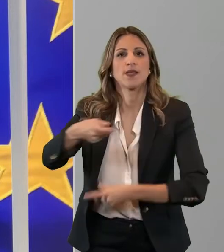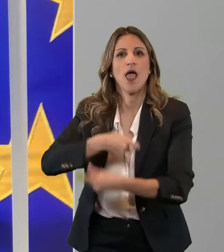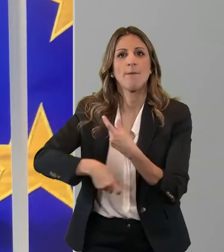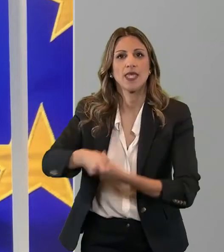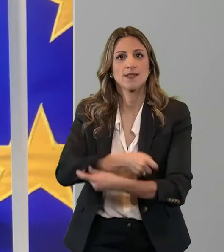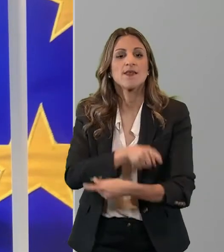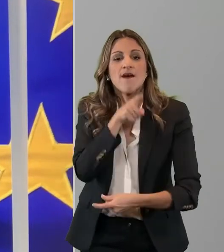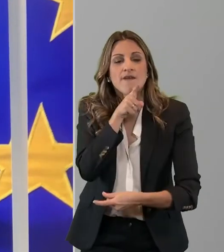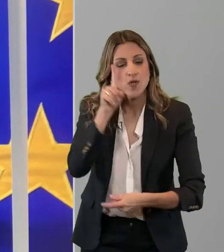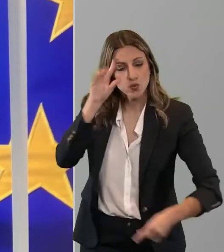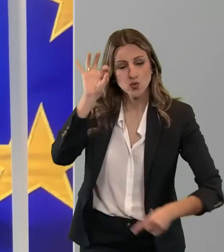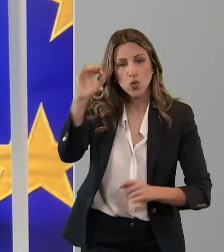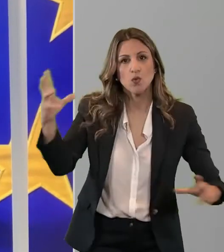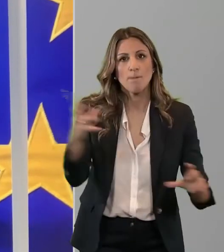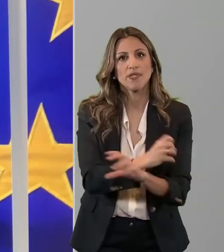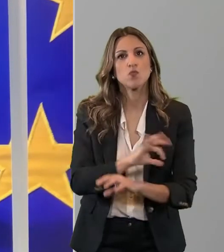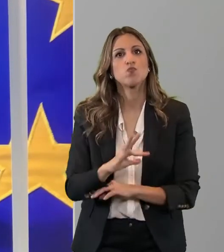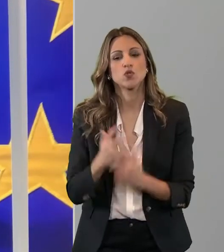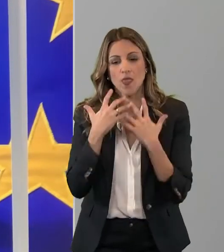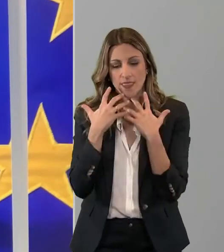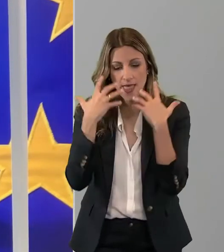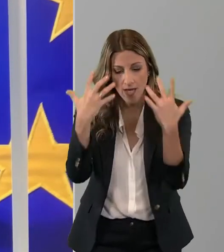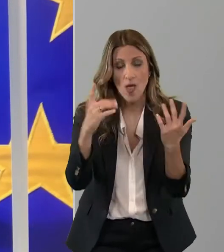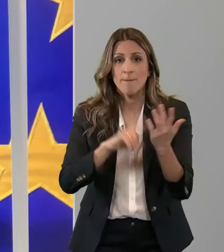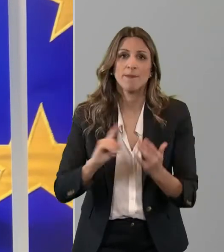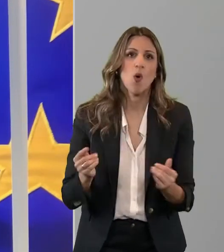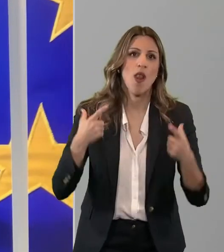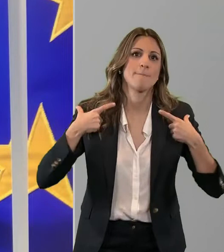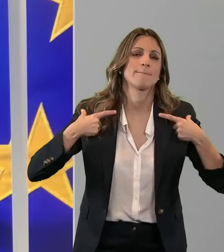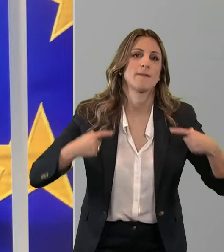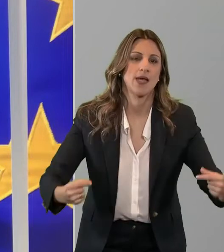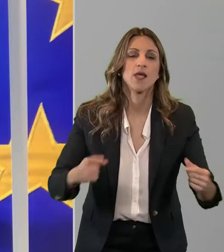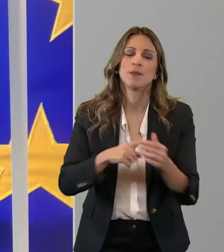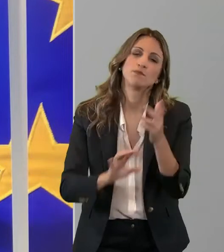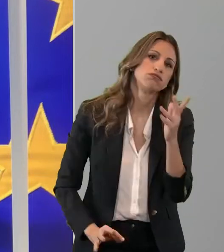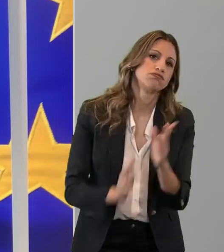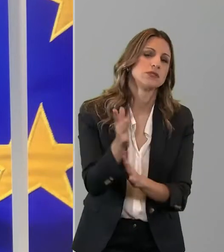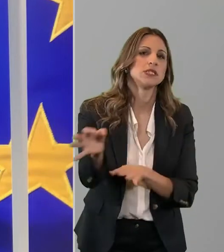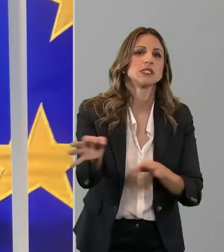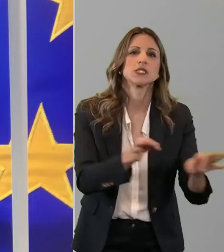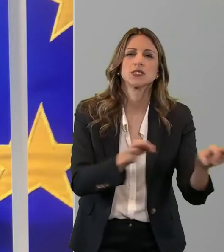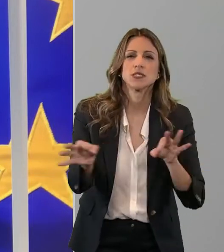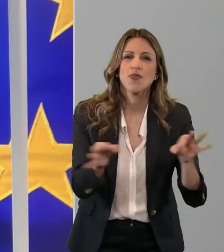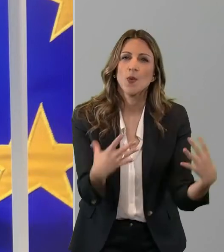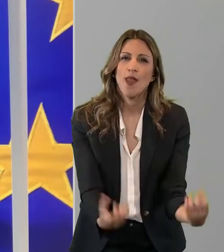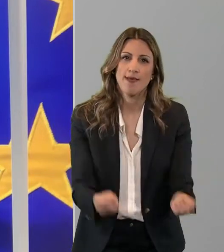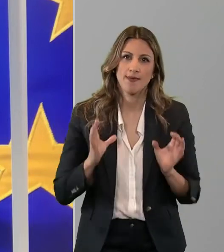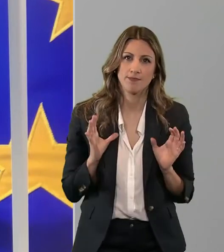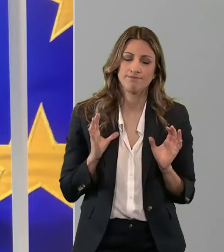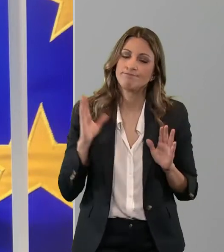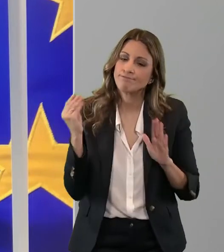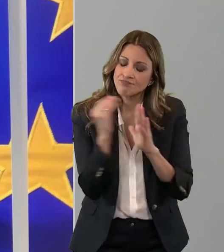τους στόχους της ψηφιακής πολιτικής της δεκαετίας, κάθε κράτος μέλος θα πρέπει να αναπτύξει ένα στρατηγικό οδικό χάρτη με